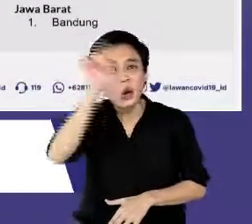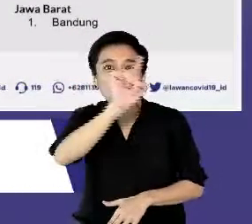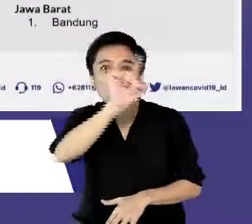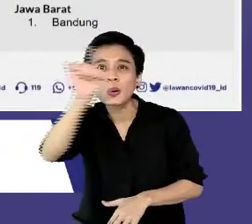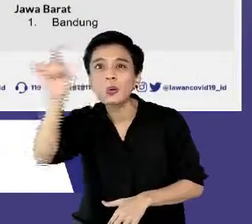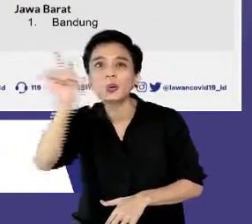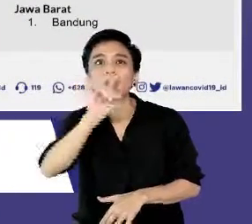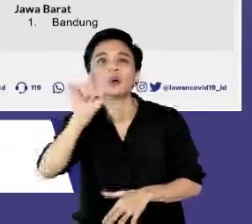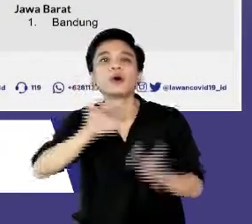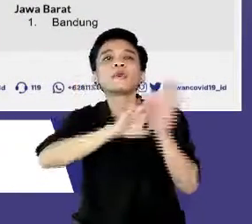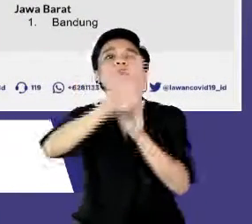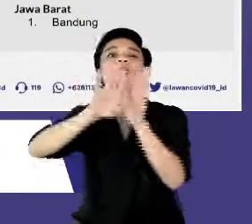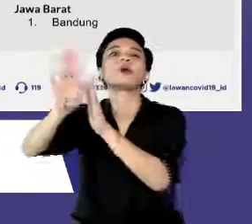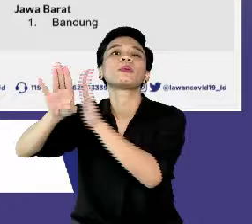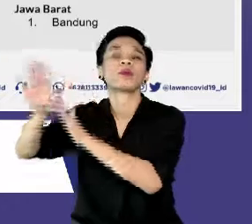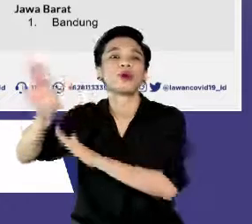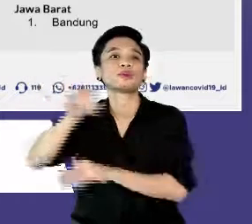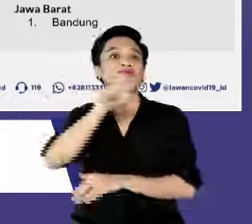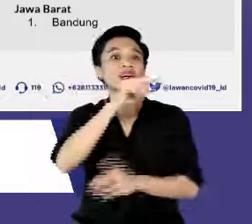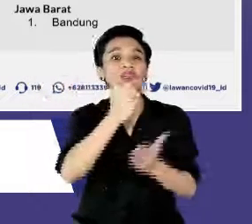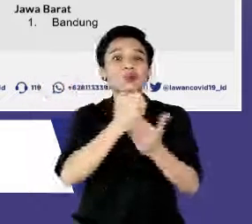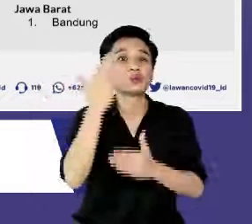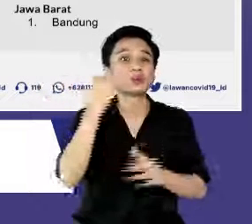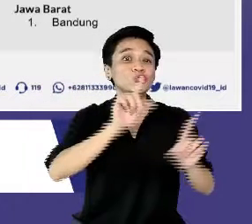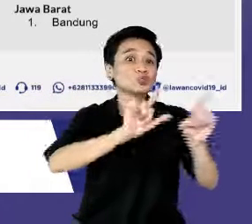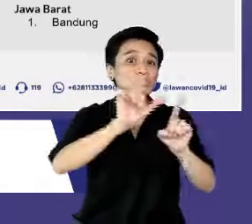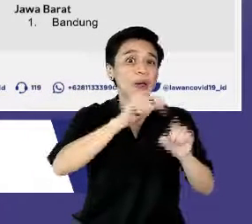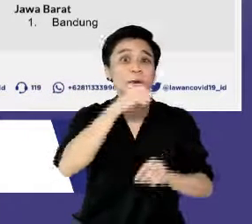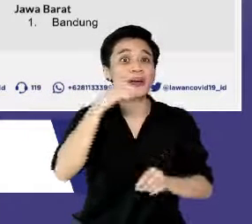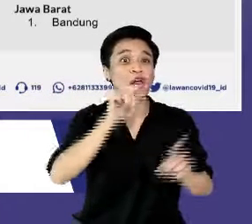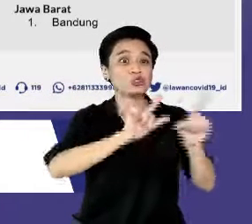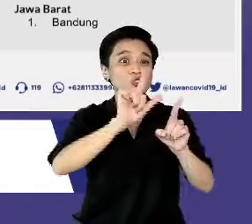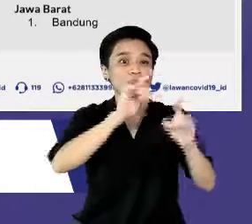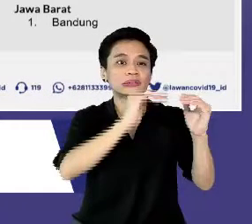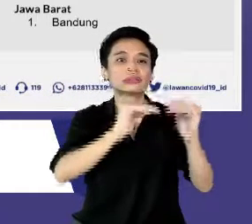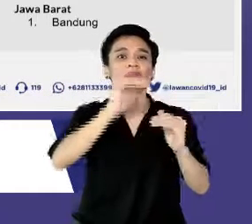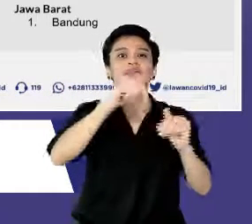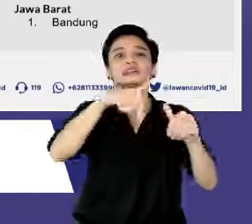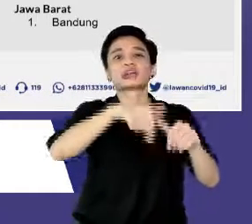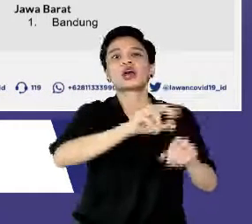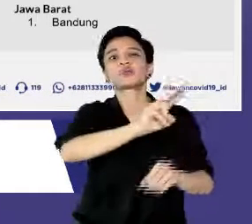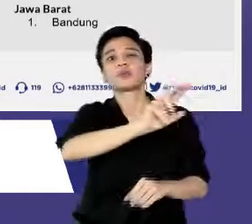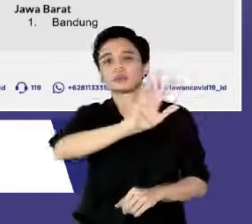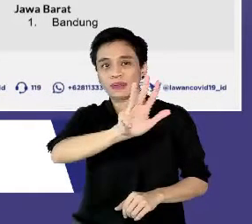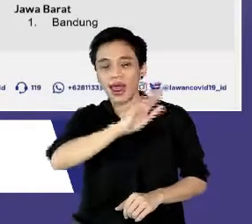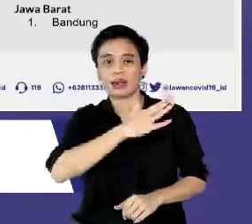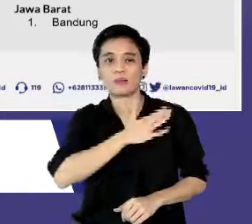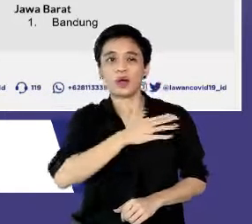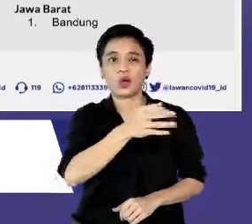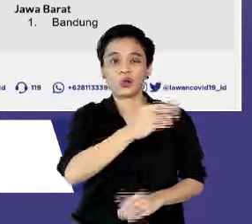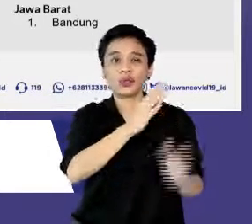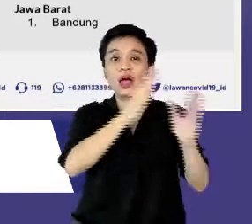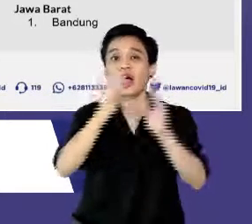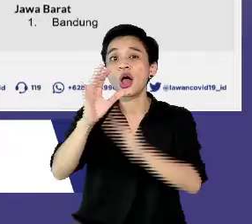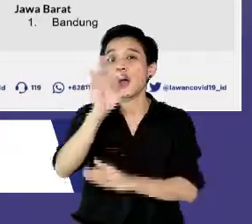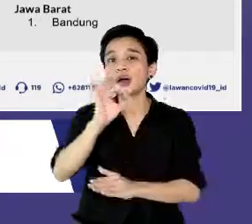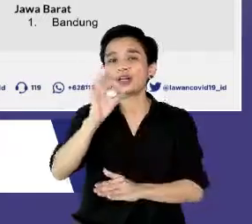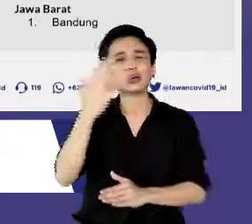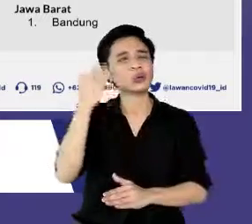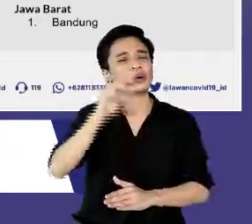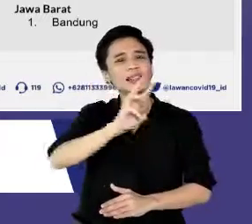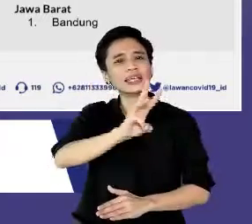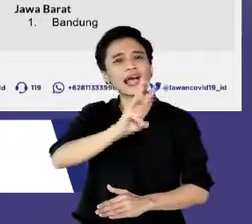peningkatan jumlah zona merah dari 17 menjadi 29 kabupaten-kota zona orange